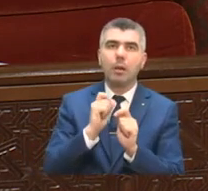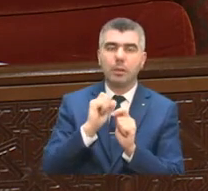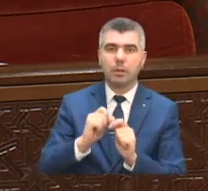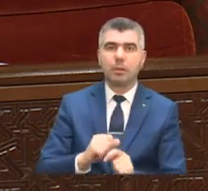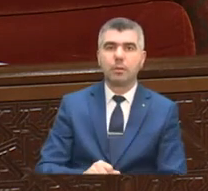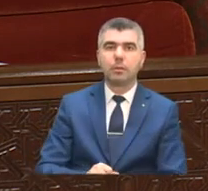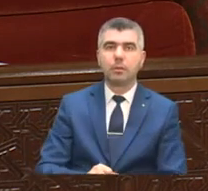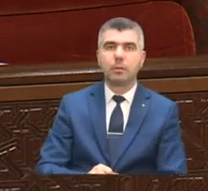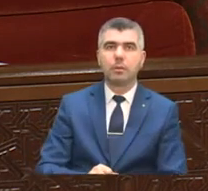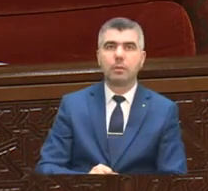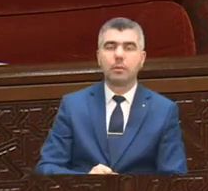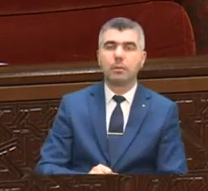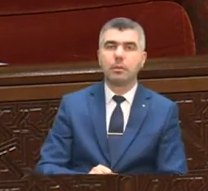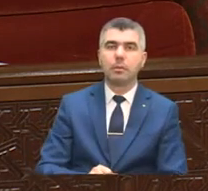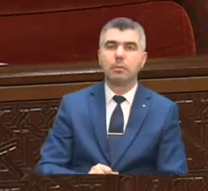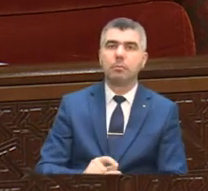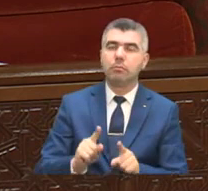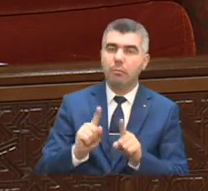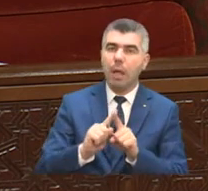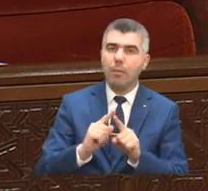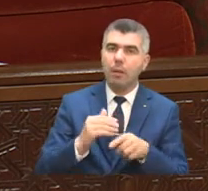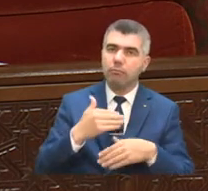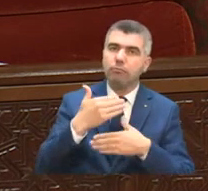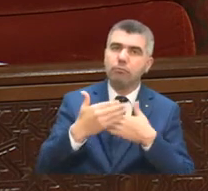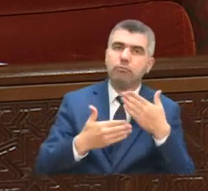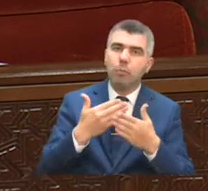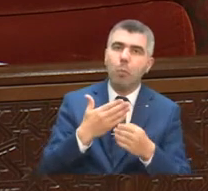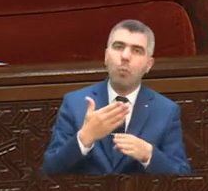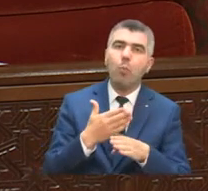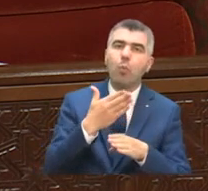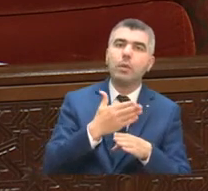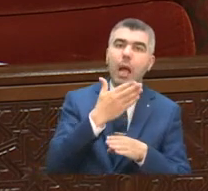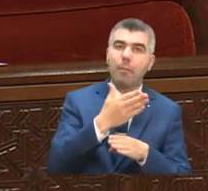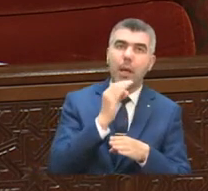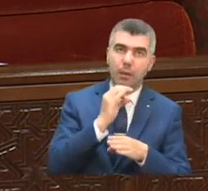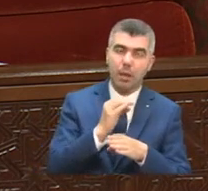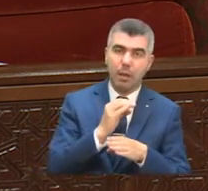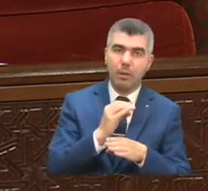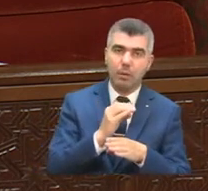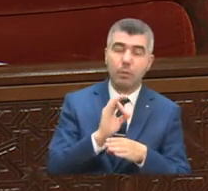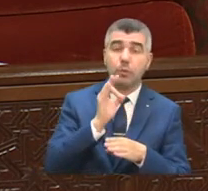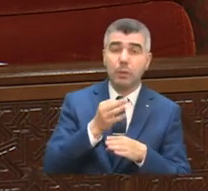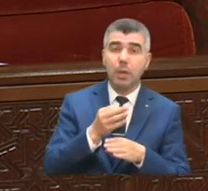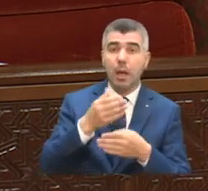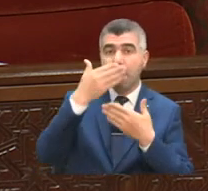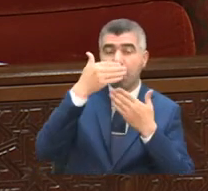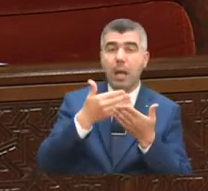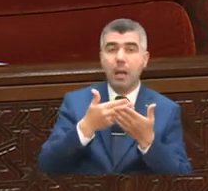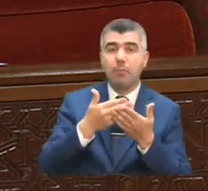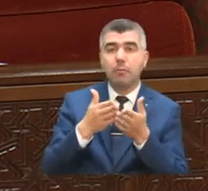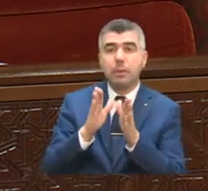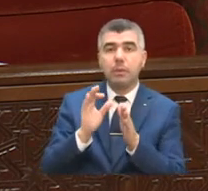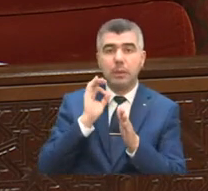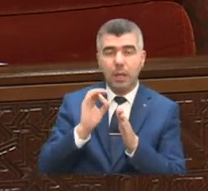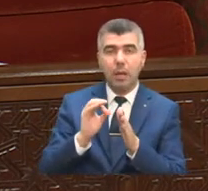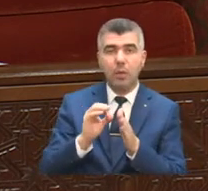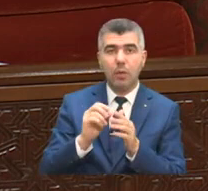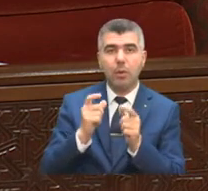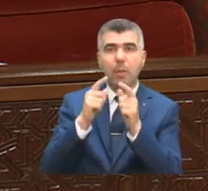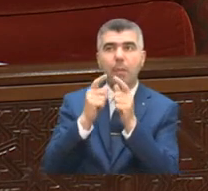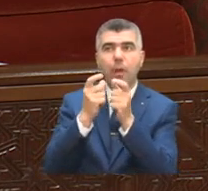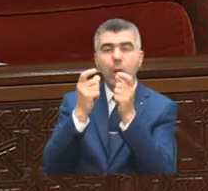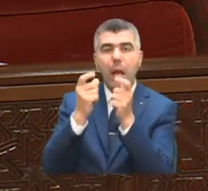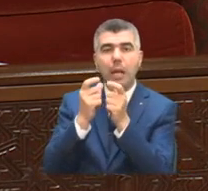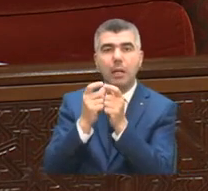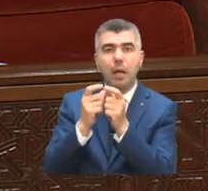يمكن غادي يعني ندرسوه مستقبلا باش نشوفوا واش يمكن المغرب يفتح النقل الداخلي لبعض النقالين